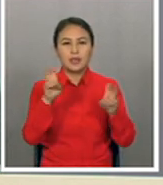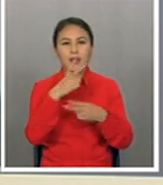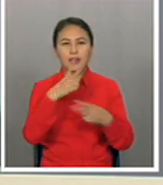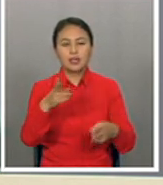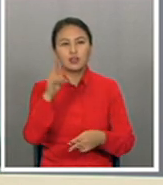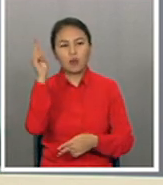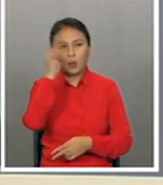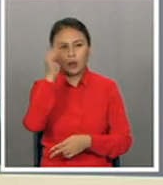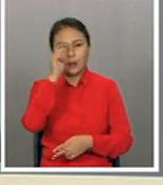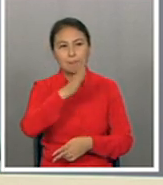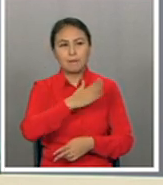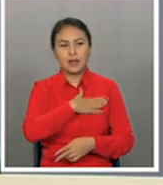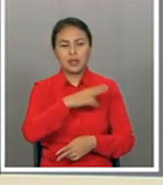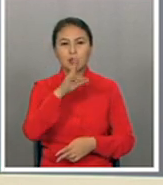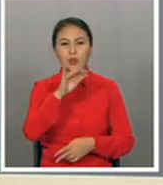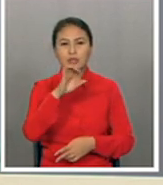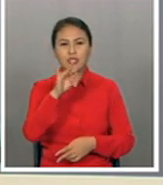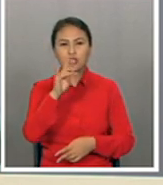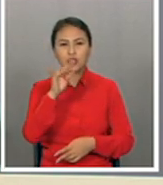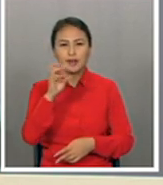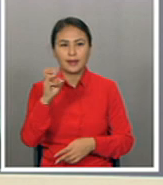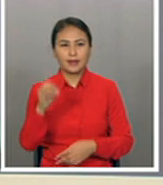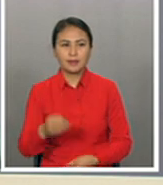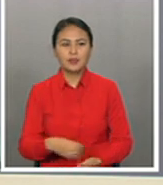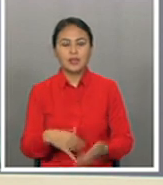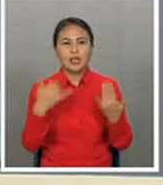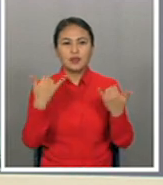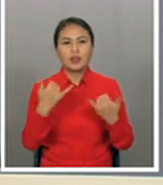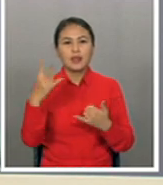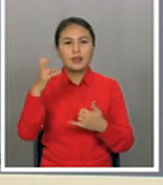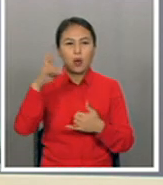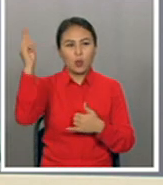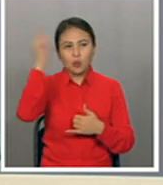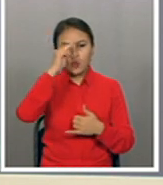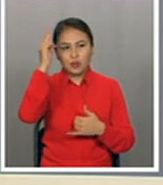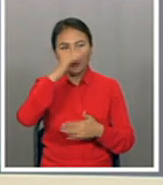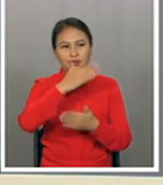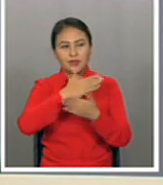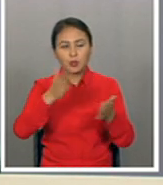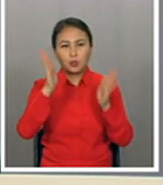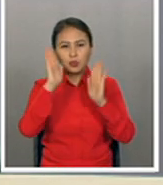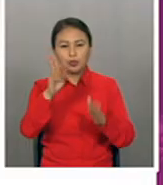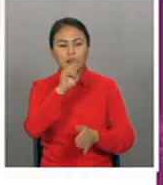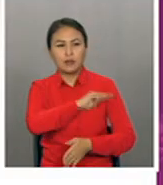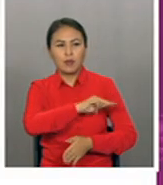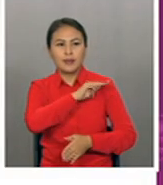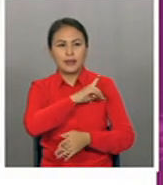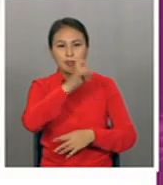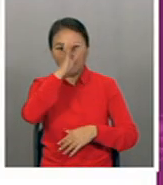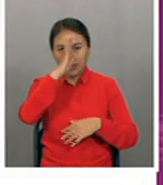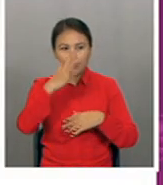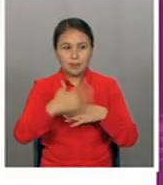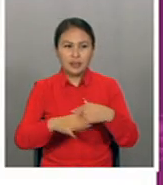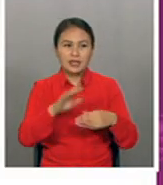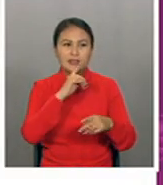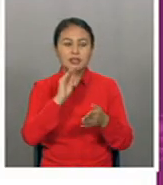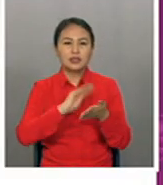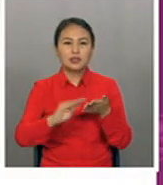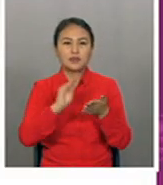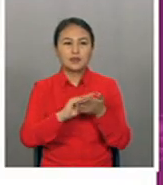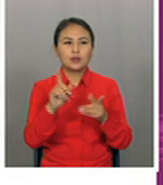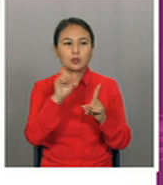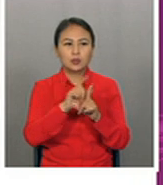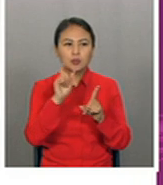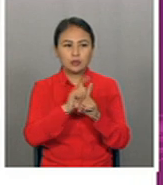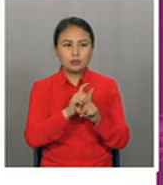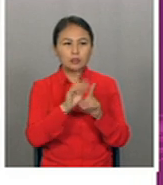урока – «Мои достижения». Сегодня на уроке, ребята, вы будете работать над пониманием лексического значения